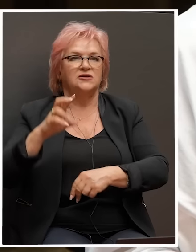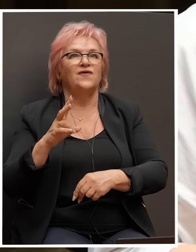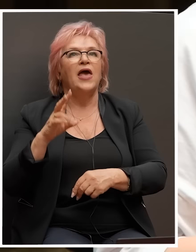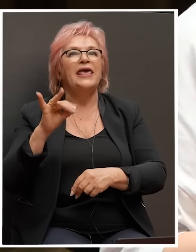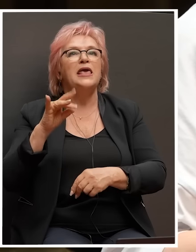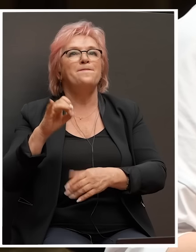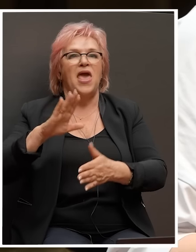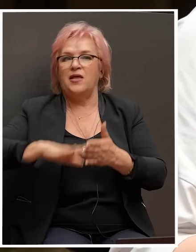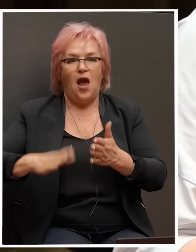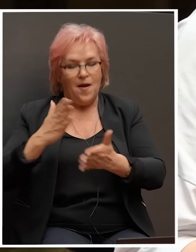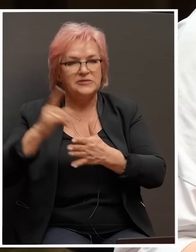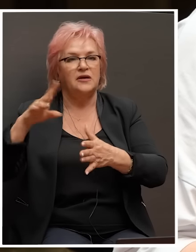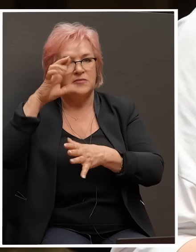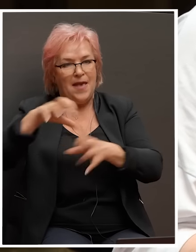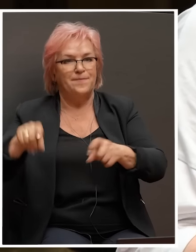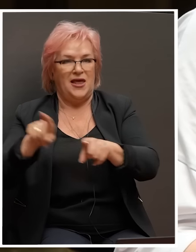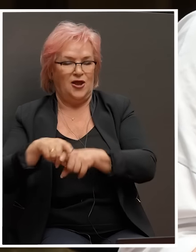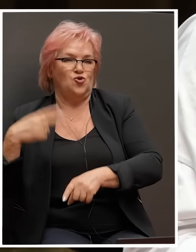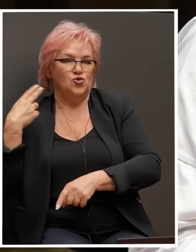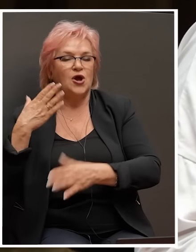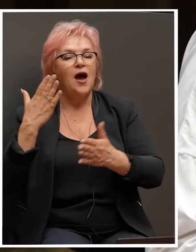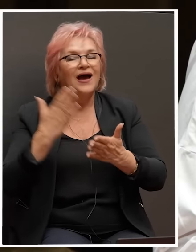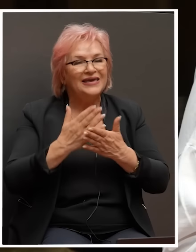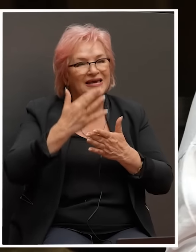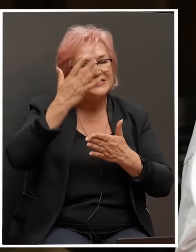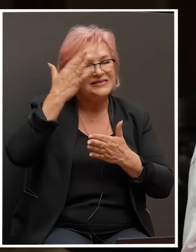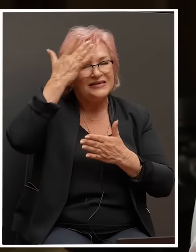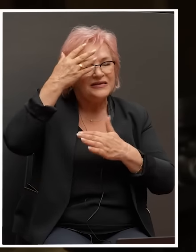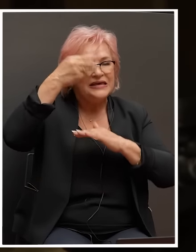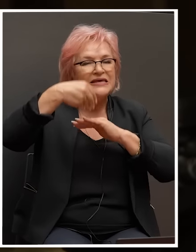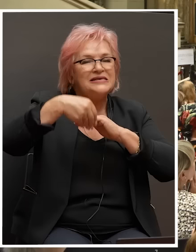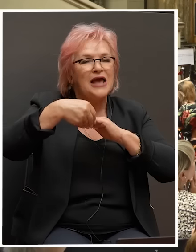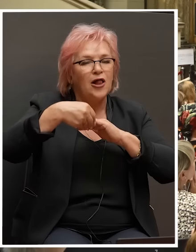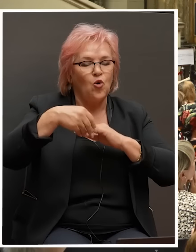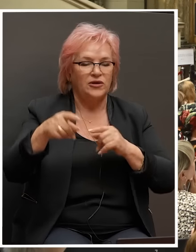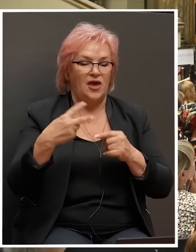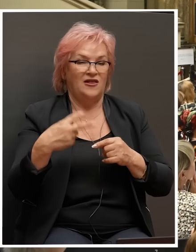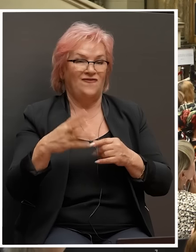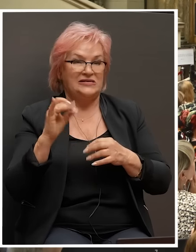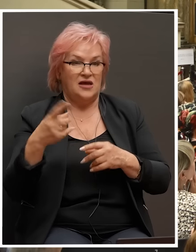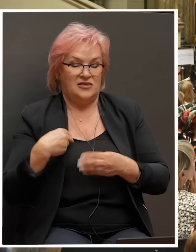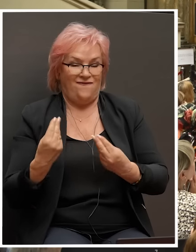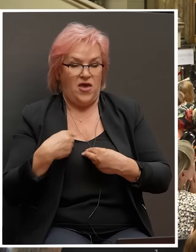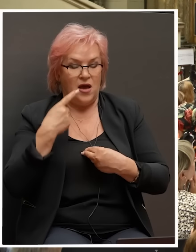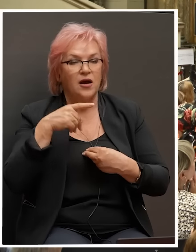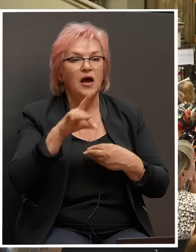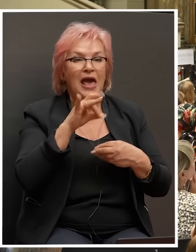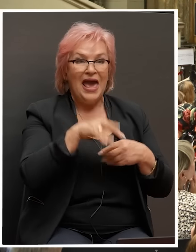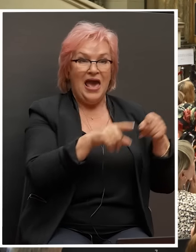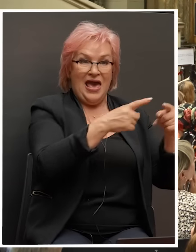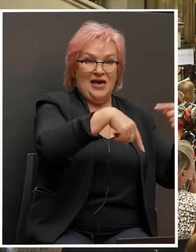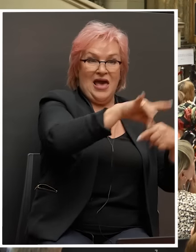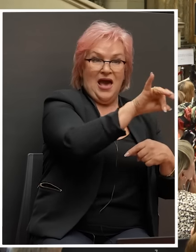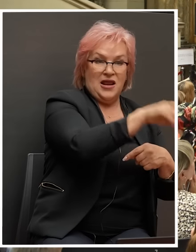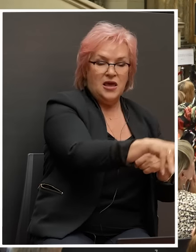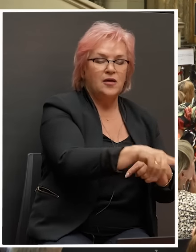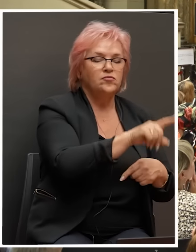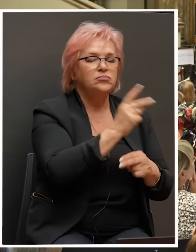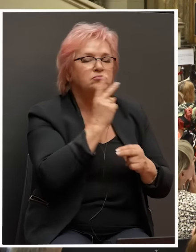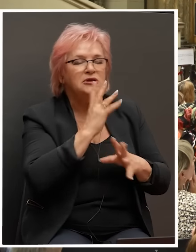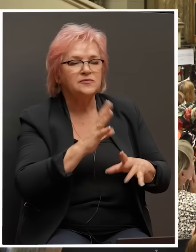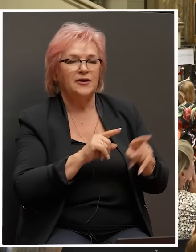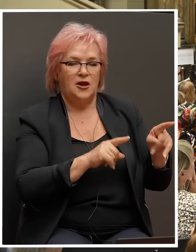империей. А есть идеологические империи, это понятие нам подарил 20 век. Так вот, в Рим в этом смысле, несмотря